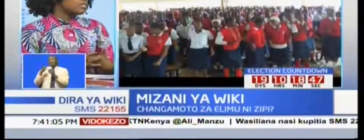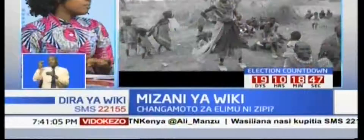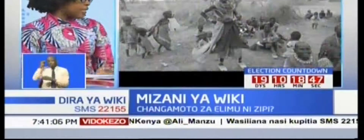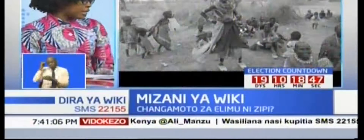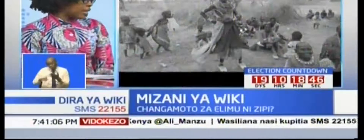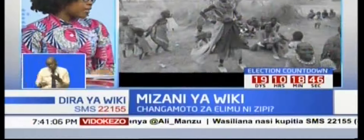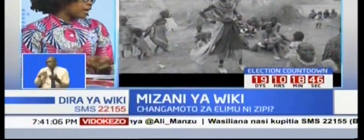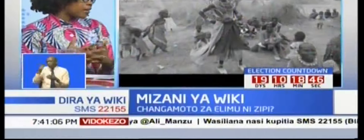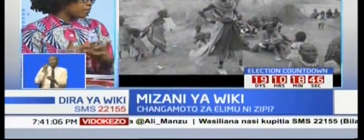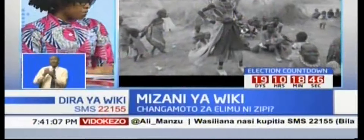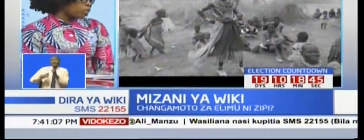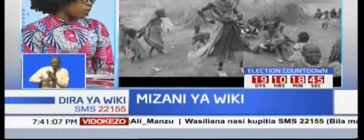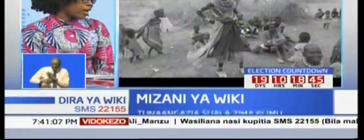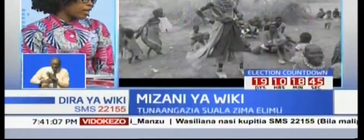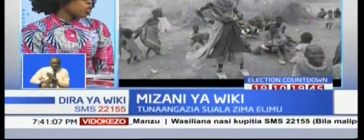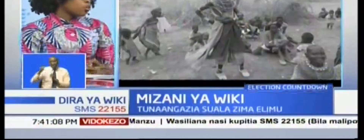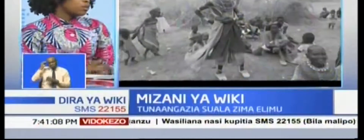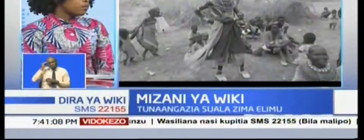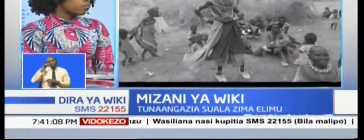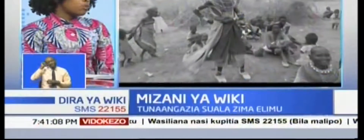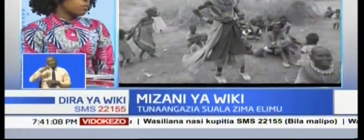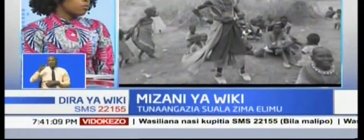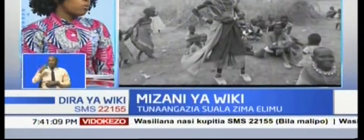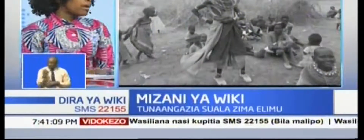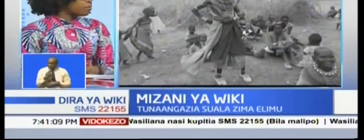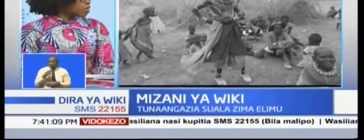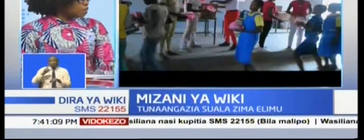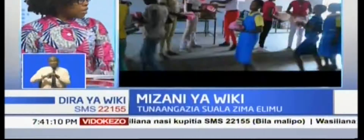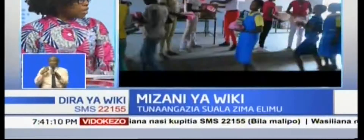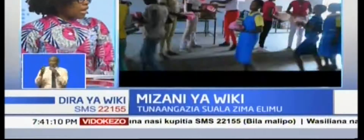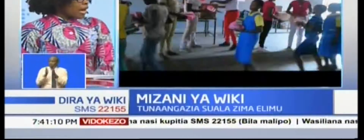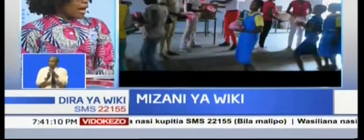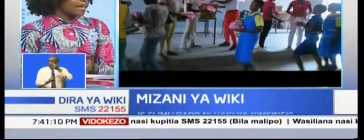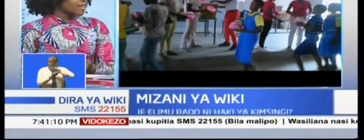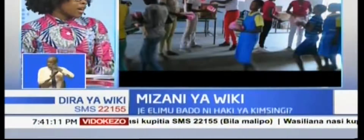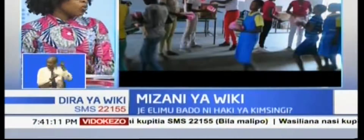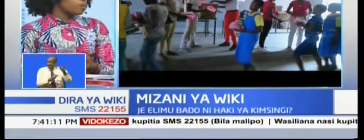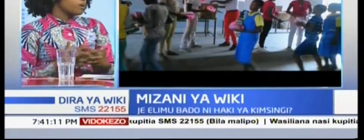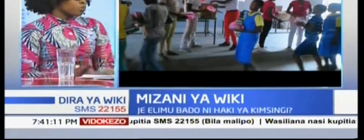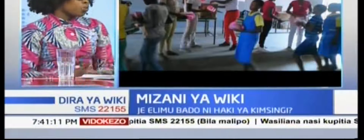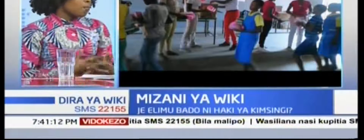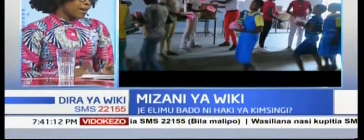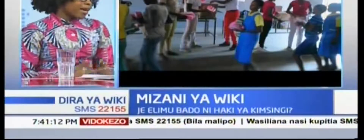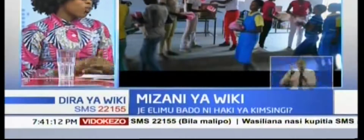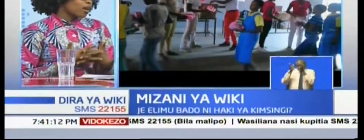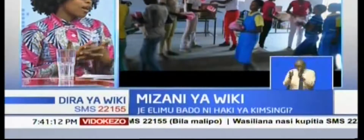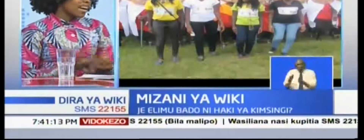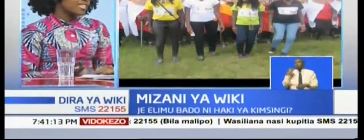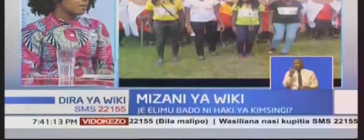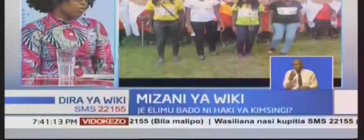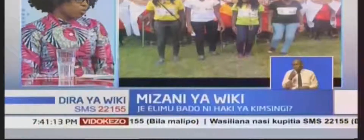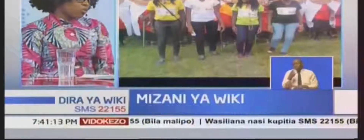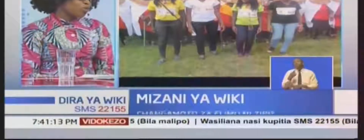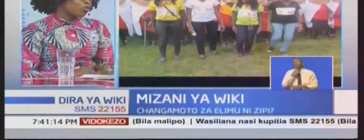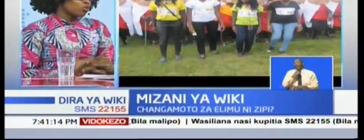anatia bidii katika masomo yake. Kwa sababu unapoongea na mthamini, anataka kulipia mtu ambaye ako na haja